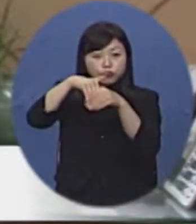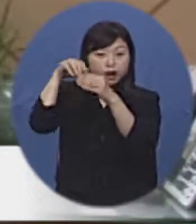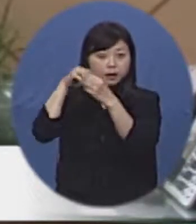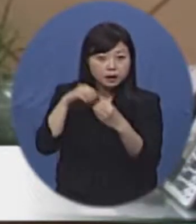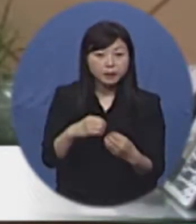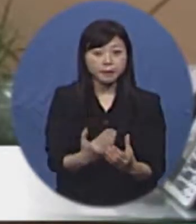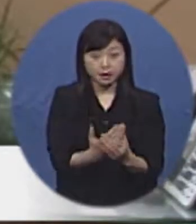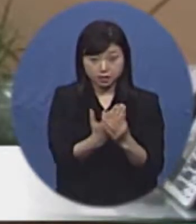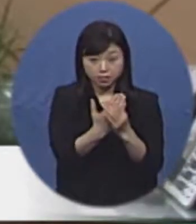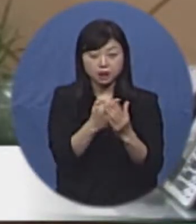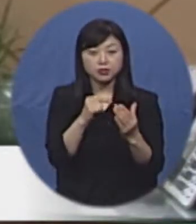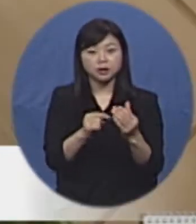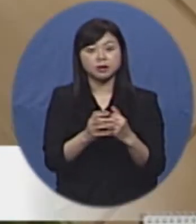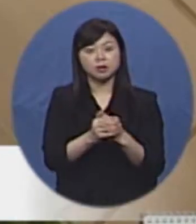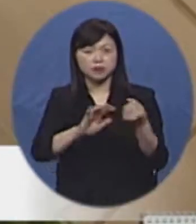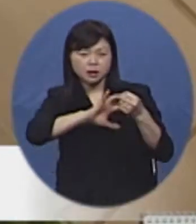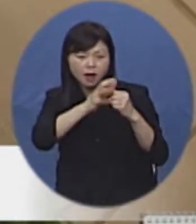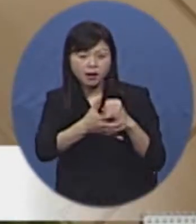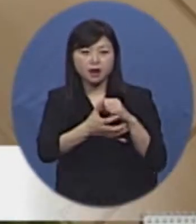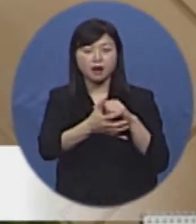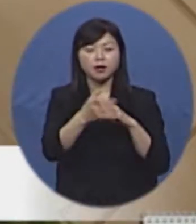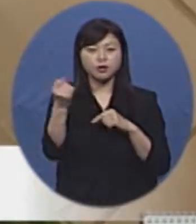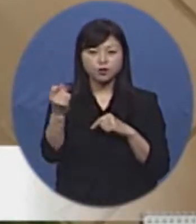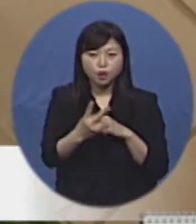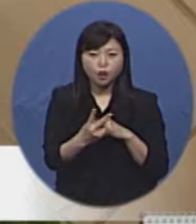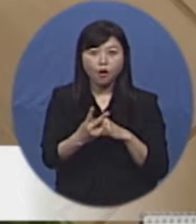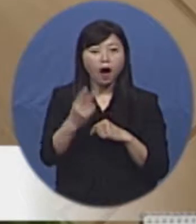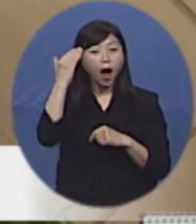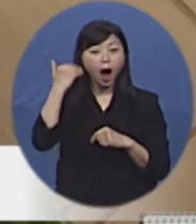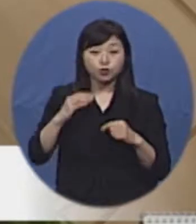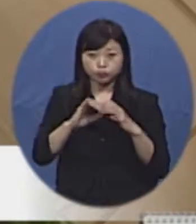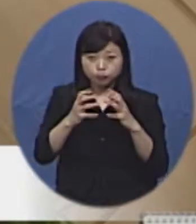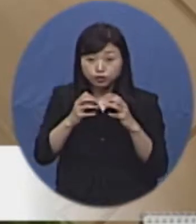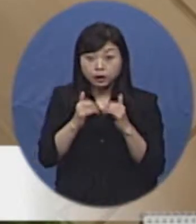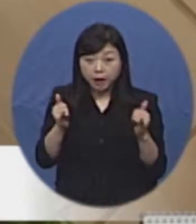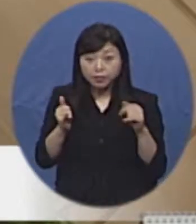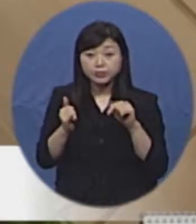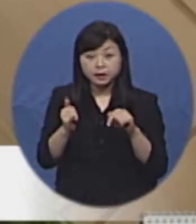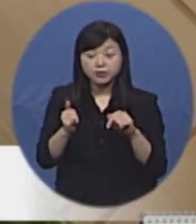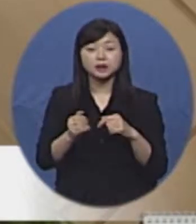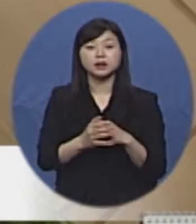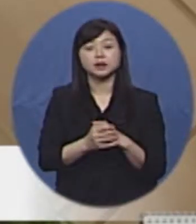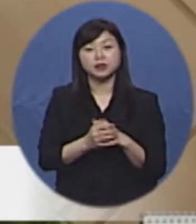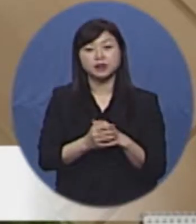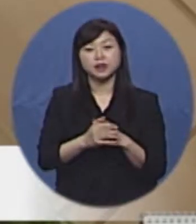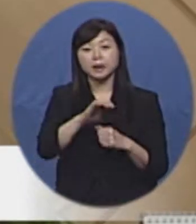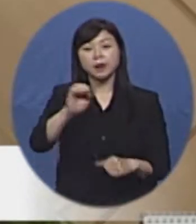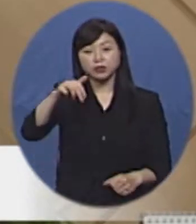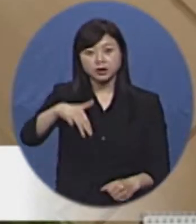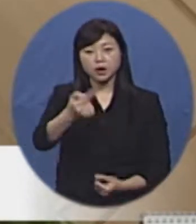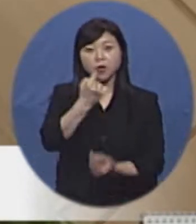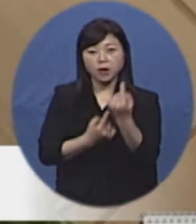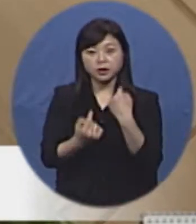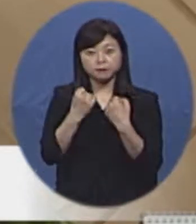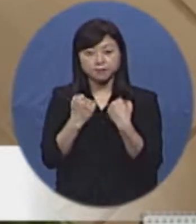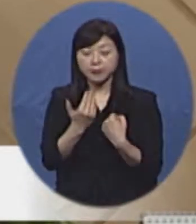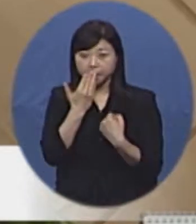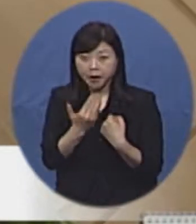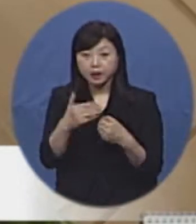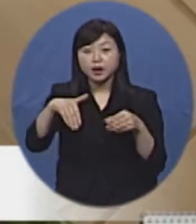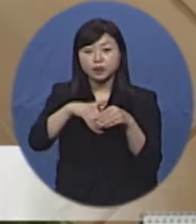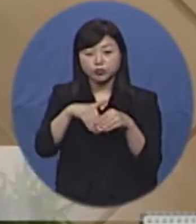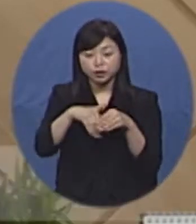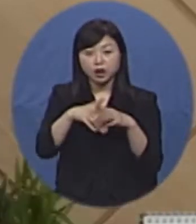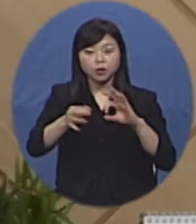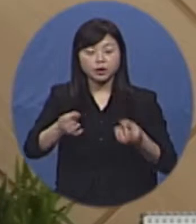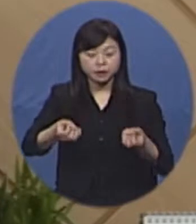세계인 또 우리 대한민국 국민들이 우리 평창을 찾아와서 머물 수 있는 그런 문화올림픽으로서 준비를